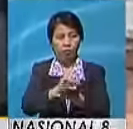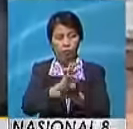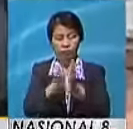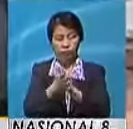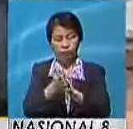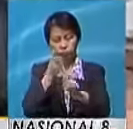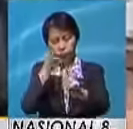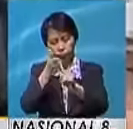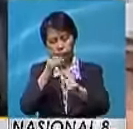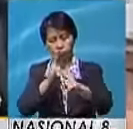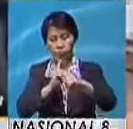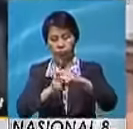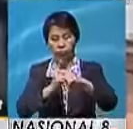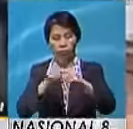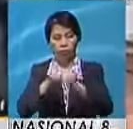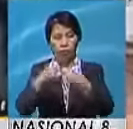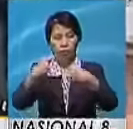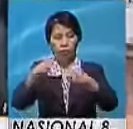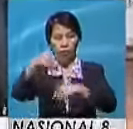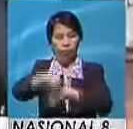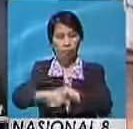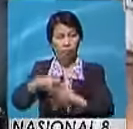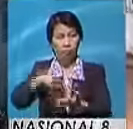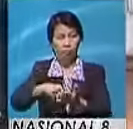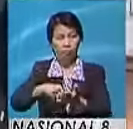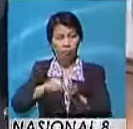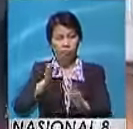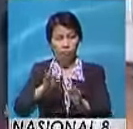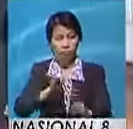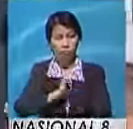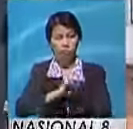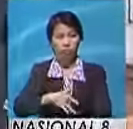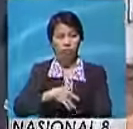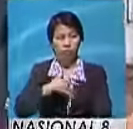poin yang positif dalam game malam ini ya. Kalau soal hasil, saya rasa